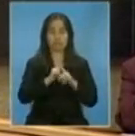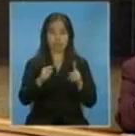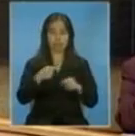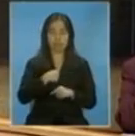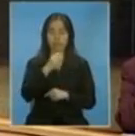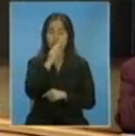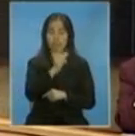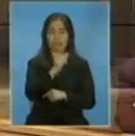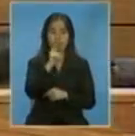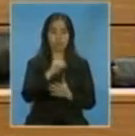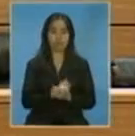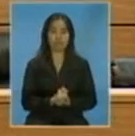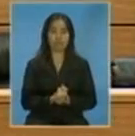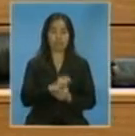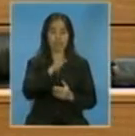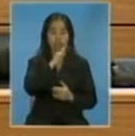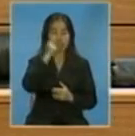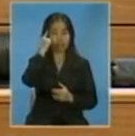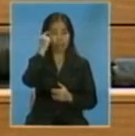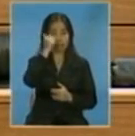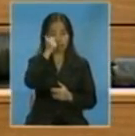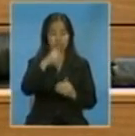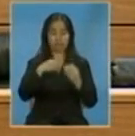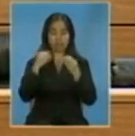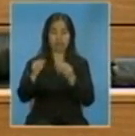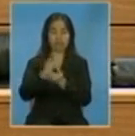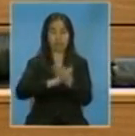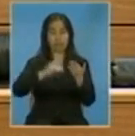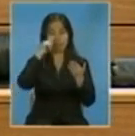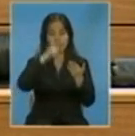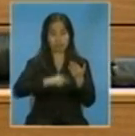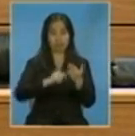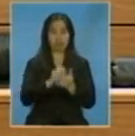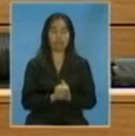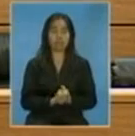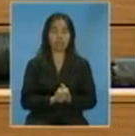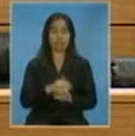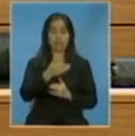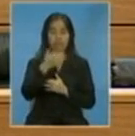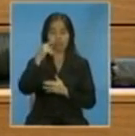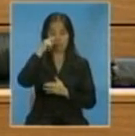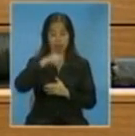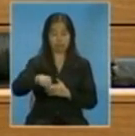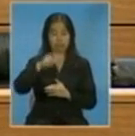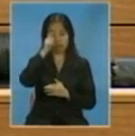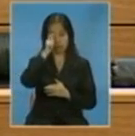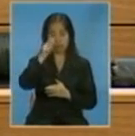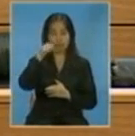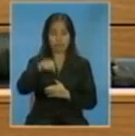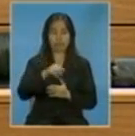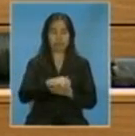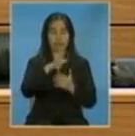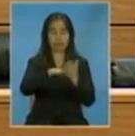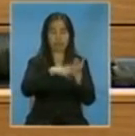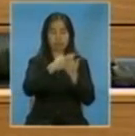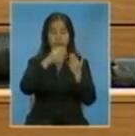ว้เลยครับว่าคือถ้าท่านคิดดีต่อบ้านเมืองเอาประเทศชาติบ้านเมืองเป็นที่ตั้งเอายุทธศาสตร์ชา